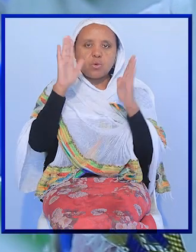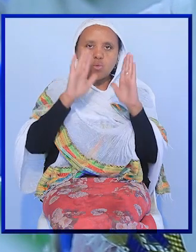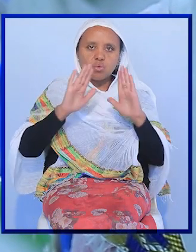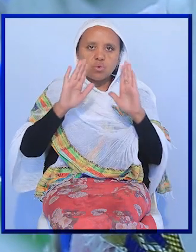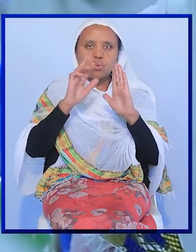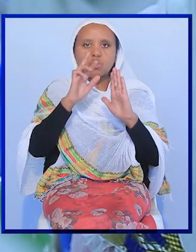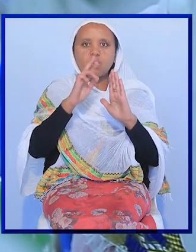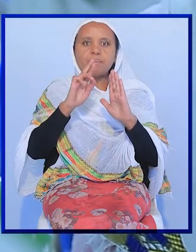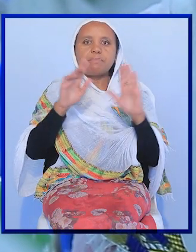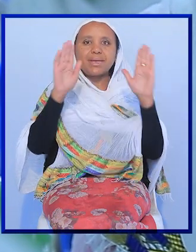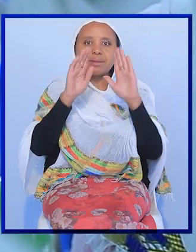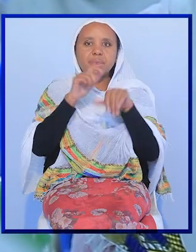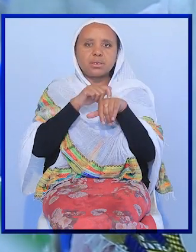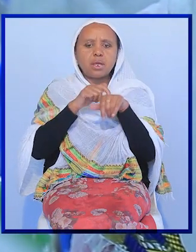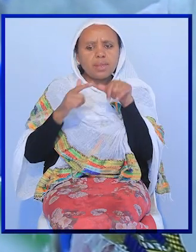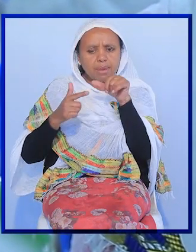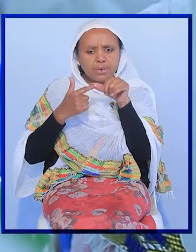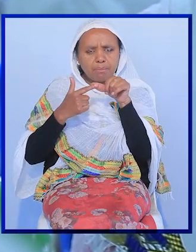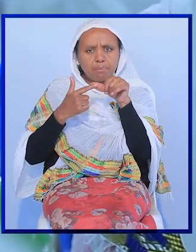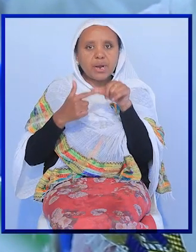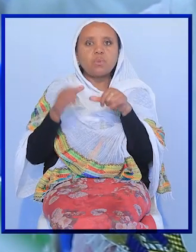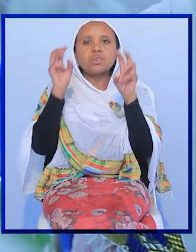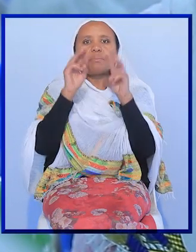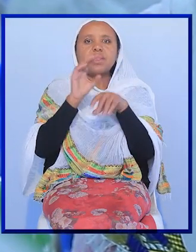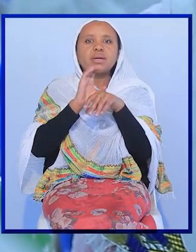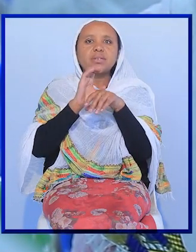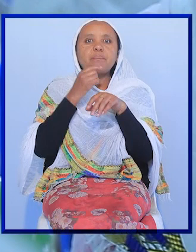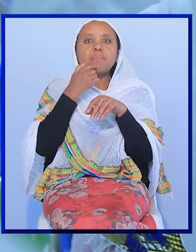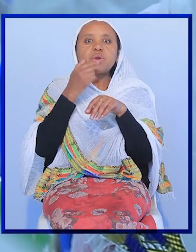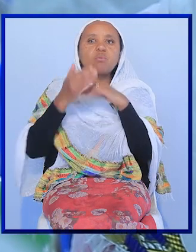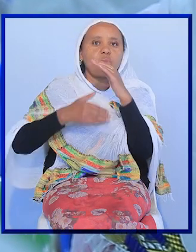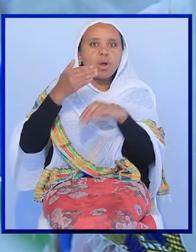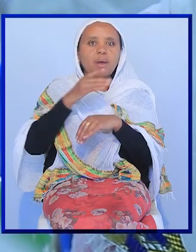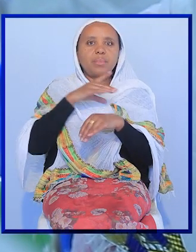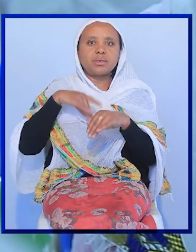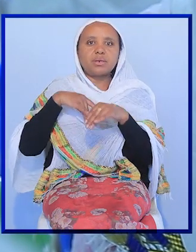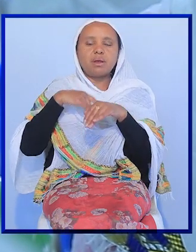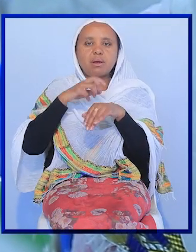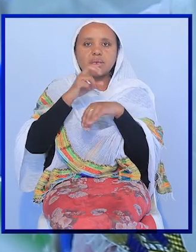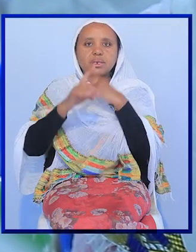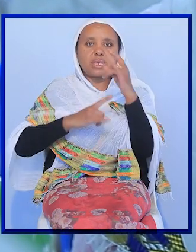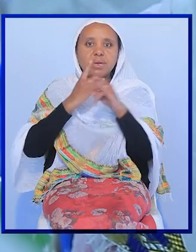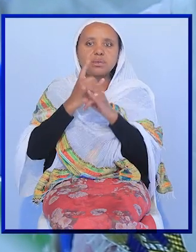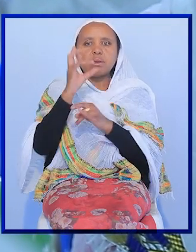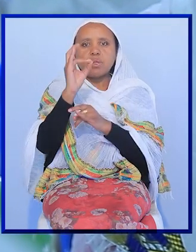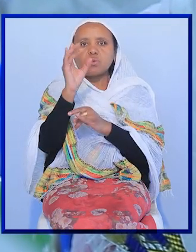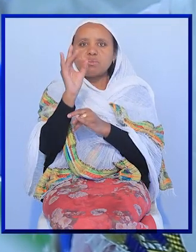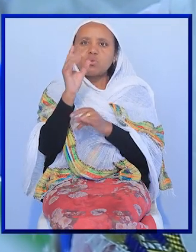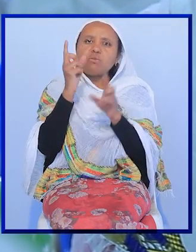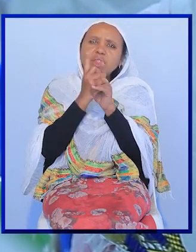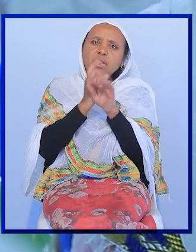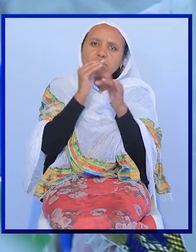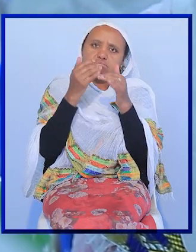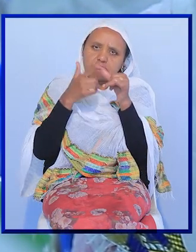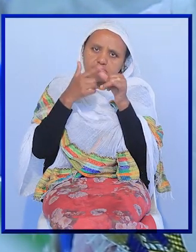ወይም ደግሞ በሰንበት ዕለት በመጀመሪያ ሰንበተ ክርስቲያን በሚነላት በኋላ በክርስትና ዘመን ሰባቱ ስምንቱ ፍጥረታት